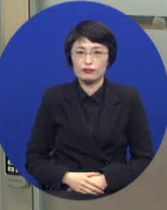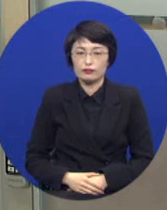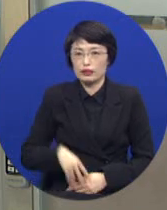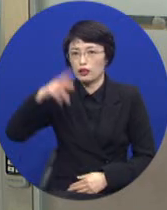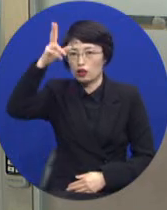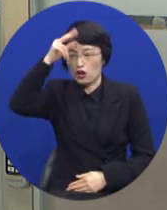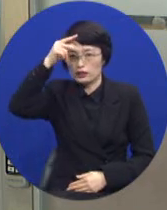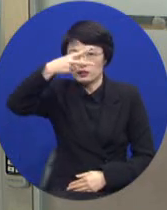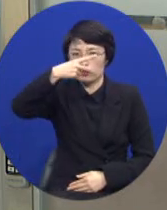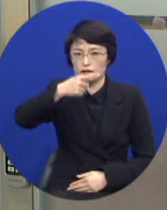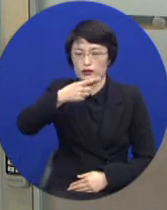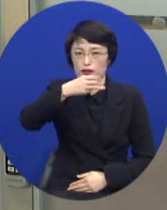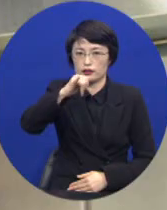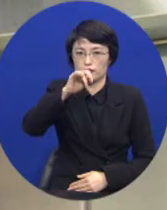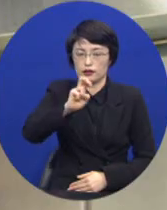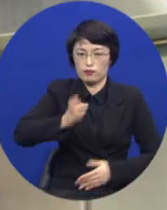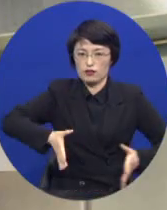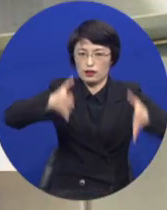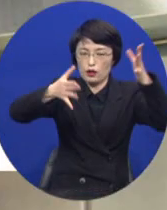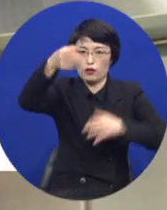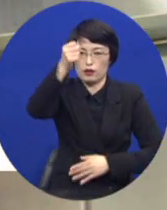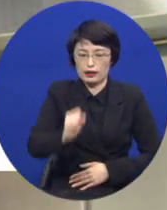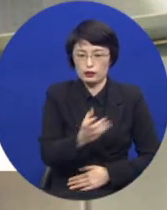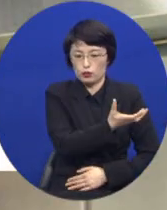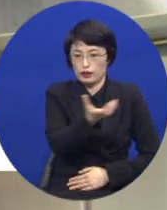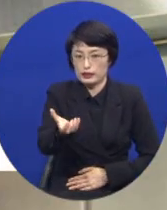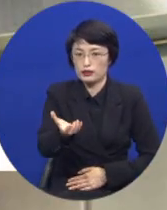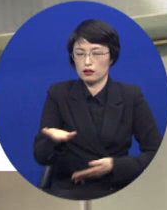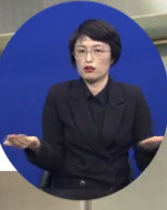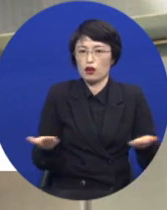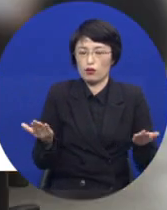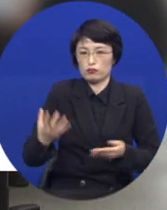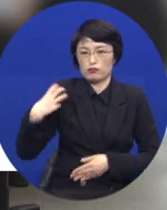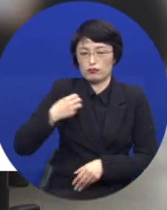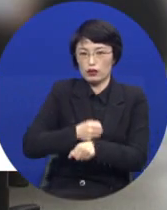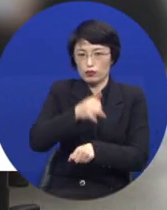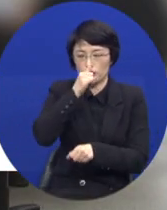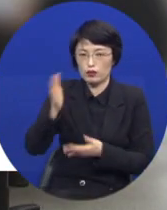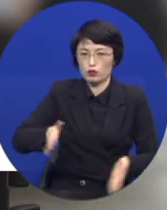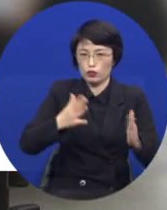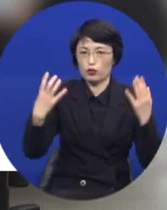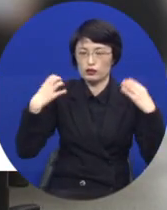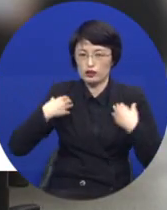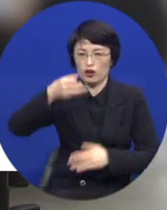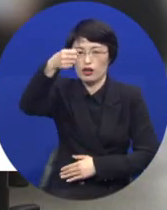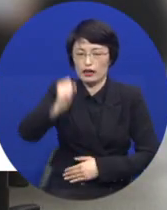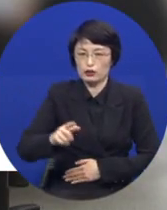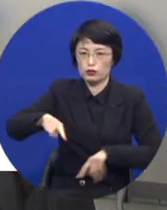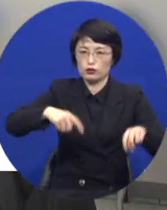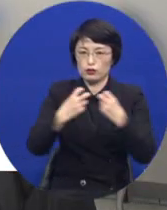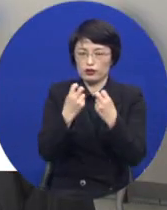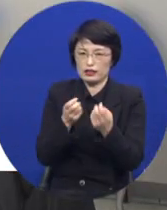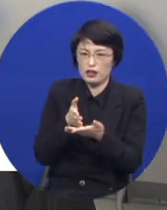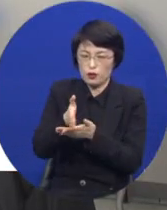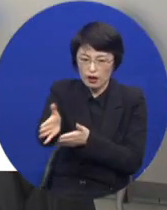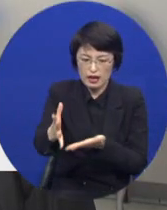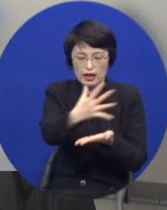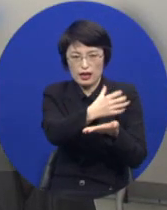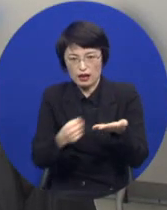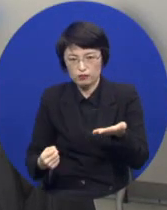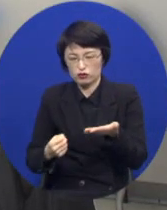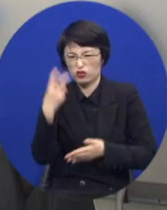경찰이 드림 타워 카지노 이전 업무를 담당하고 있는 제주도청 카지노 정책과 사무실을 압수수색한 건 지난달